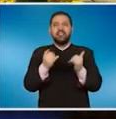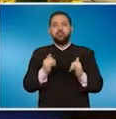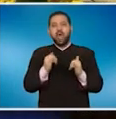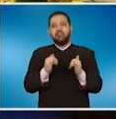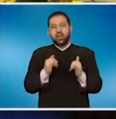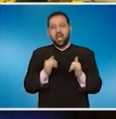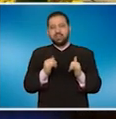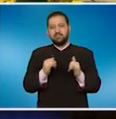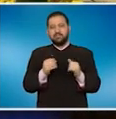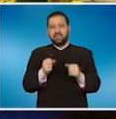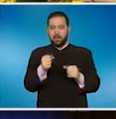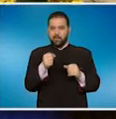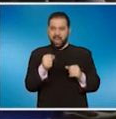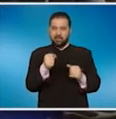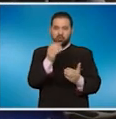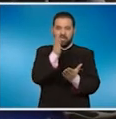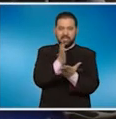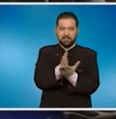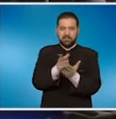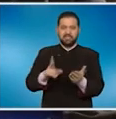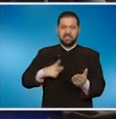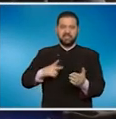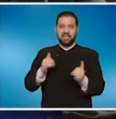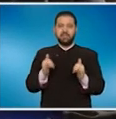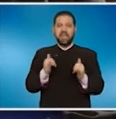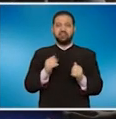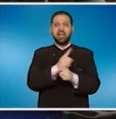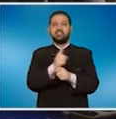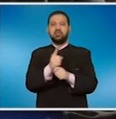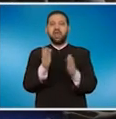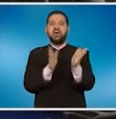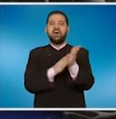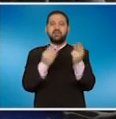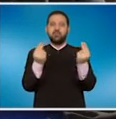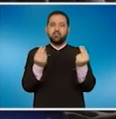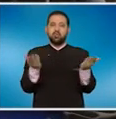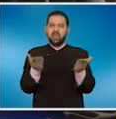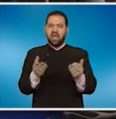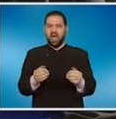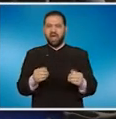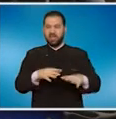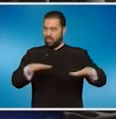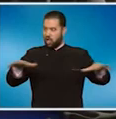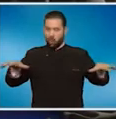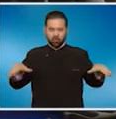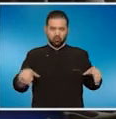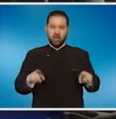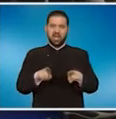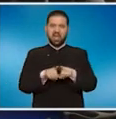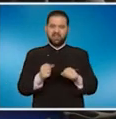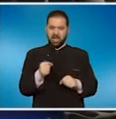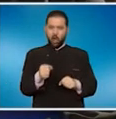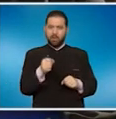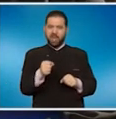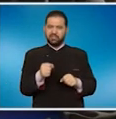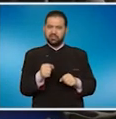aceea, iată, platoșa dreptății înseamnă această lucrare a faptelor bune, care efectiv te înconjoară ca o platoșă și